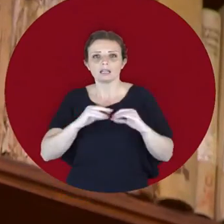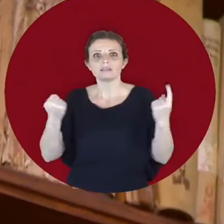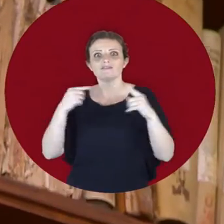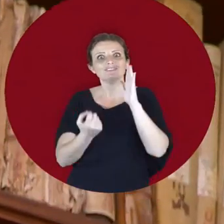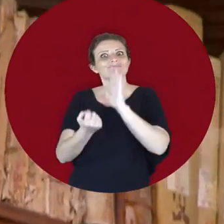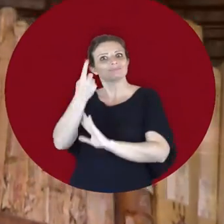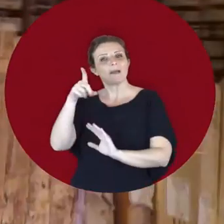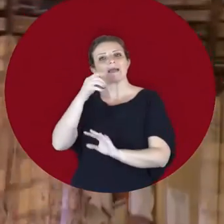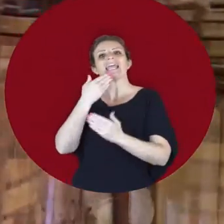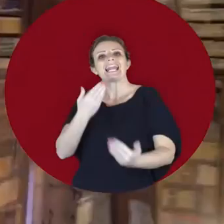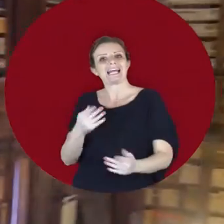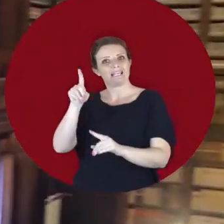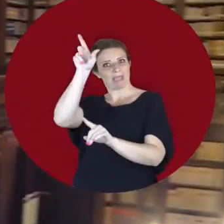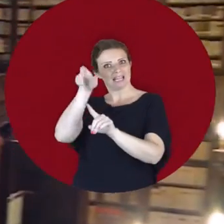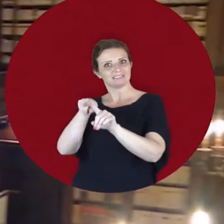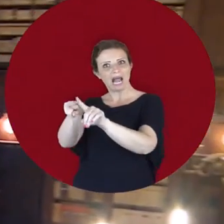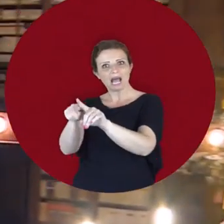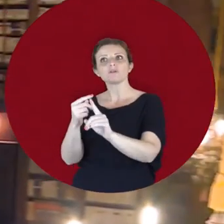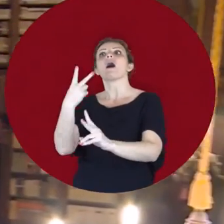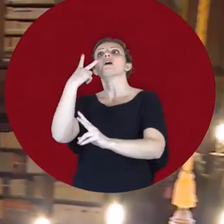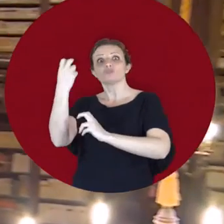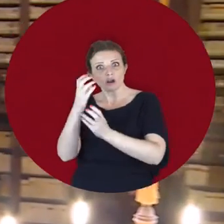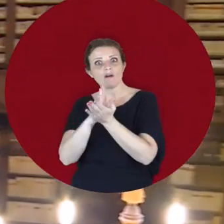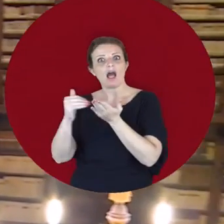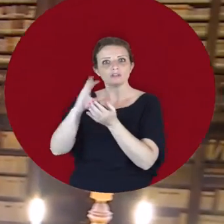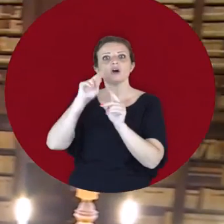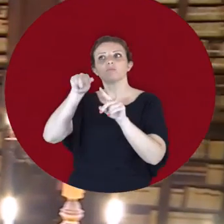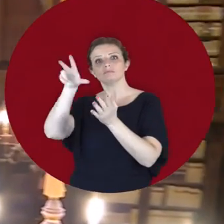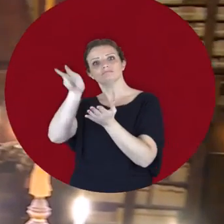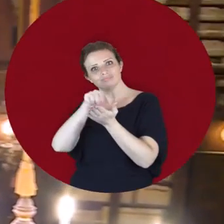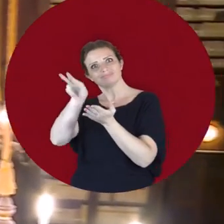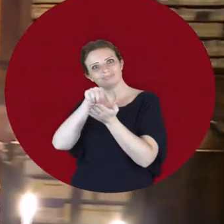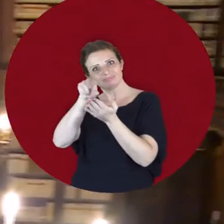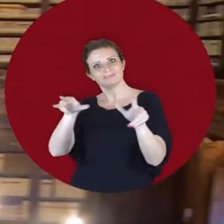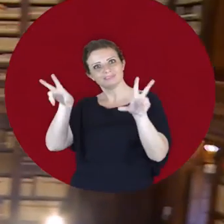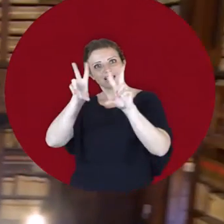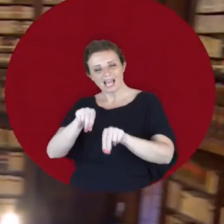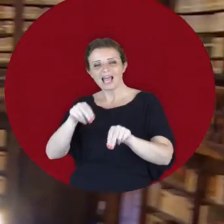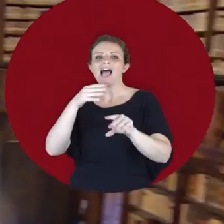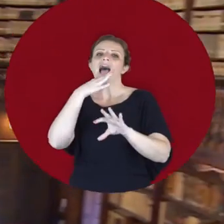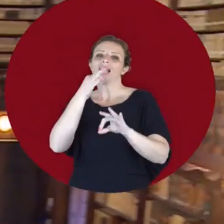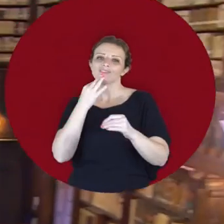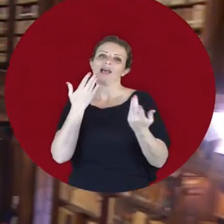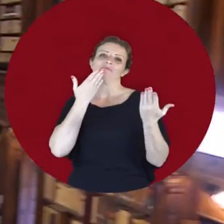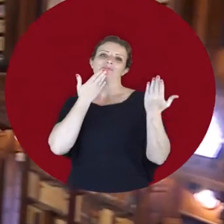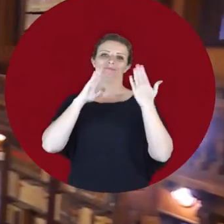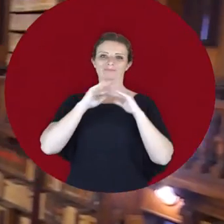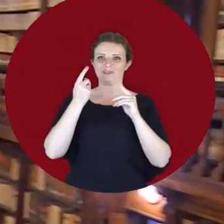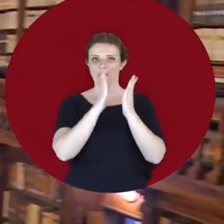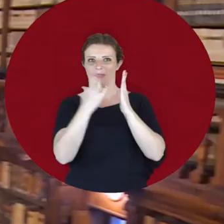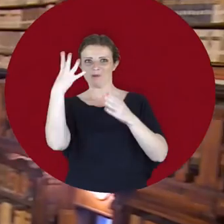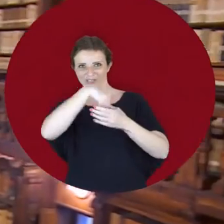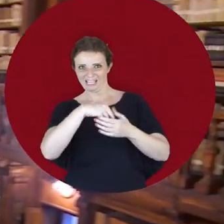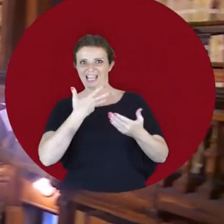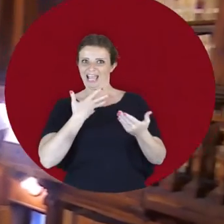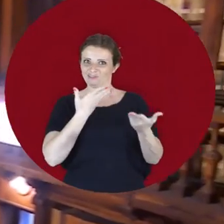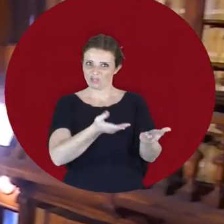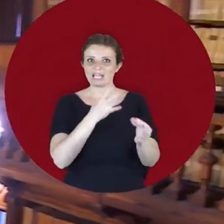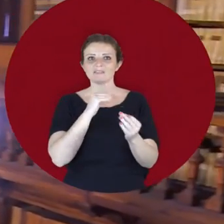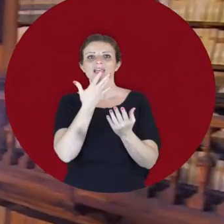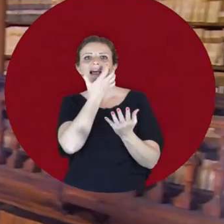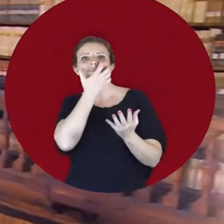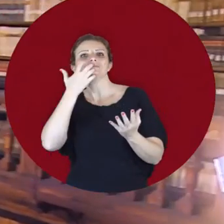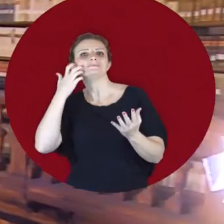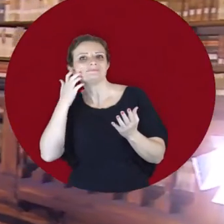più notizie. Grande merito del Petrarca aver ritrovato e trascritto il codice, onore della Biblioteca veronese aver conservato